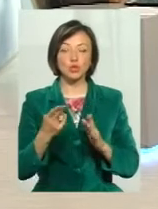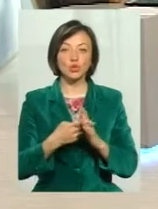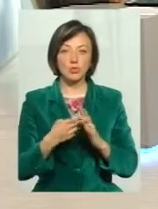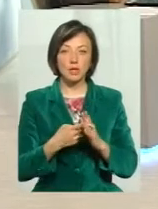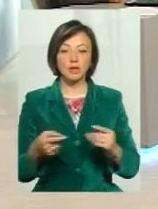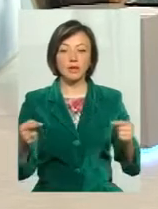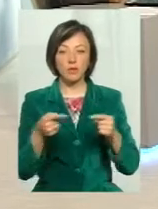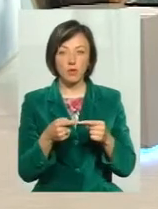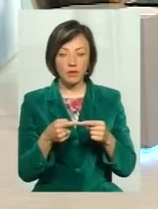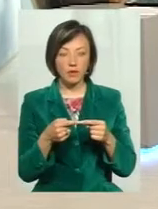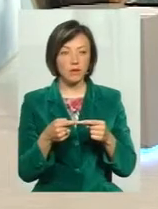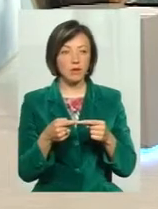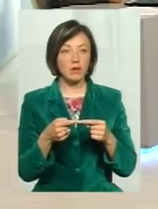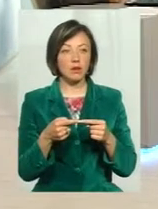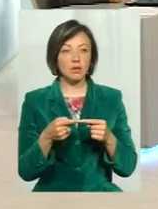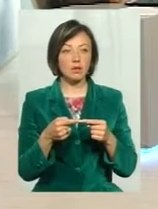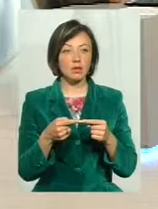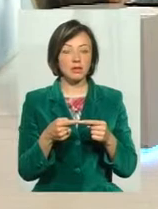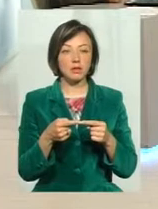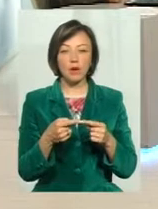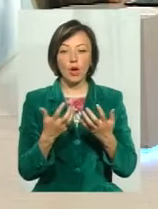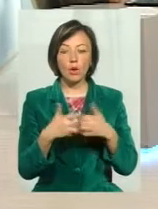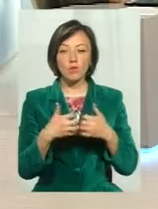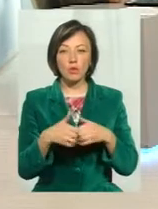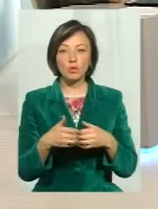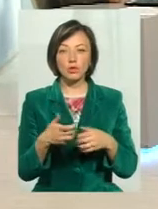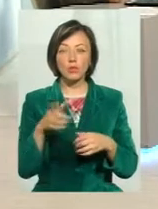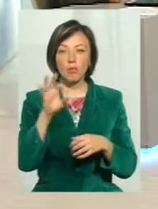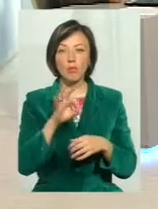відповідно, розрахунки щодо потреби коштів